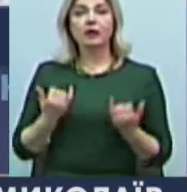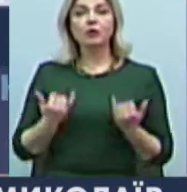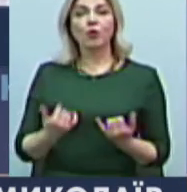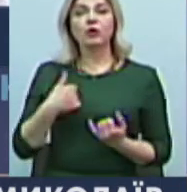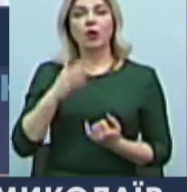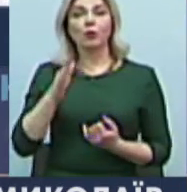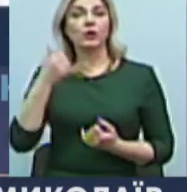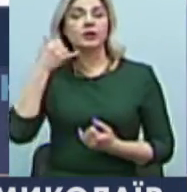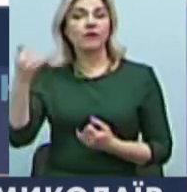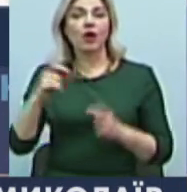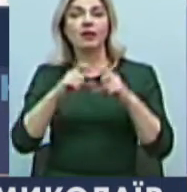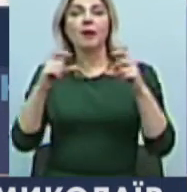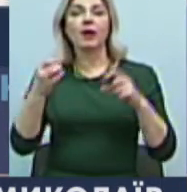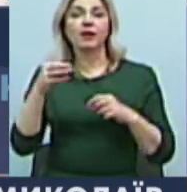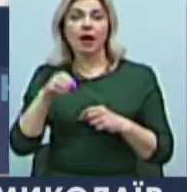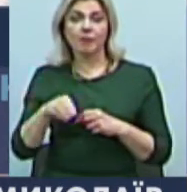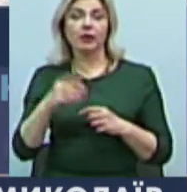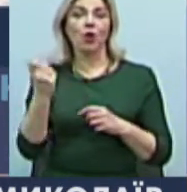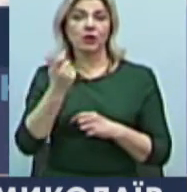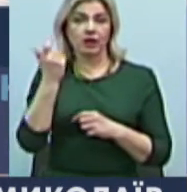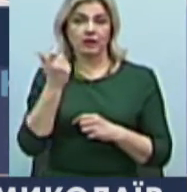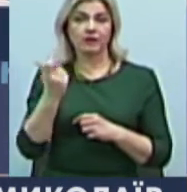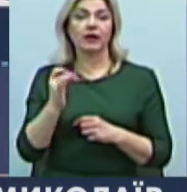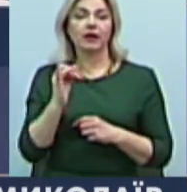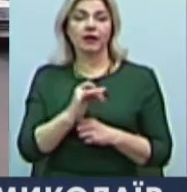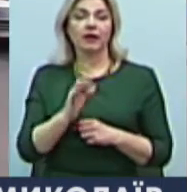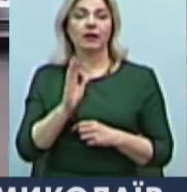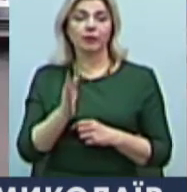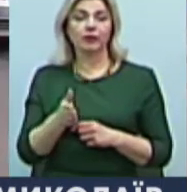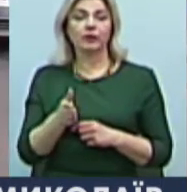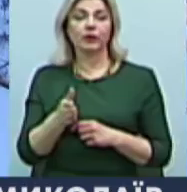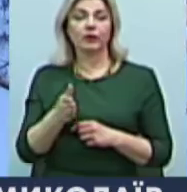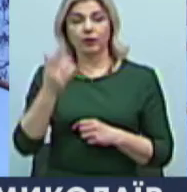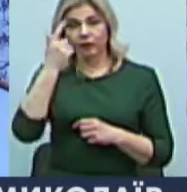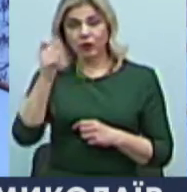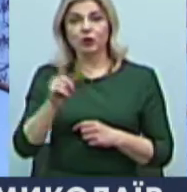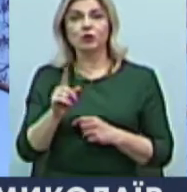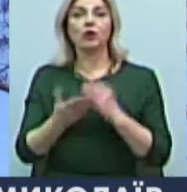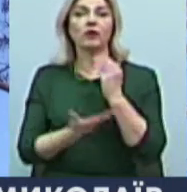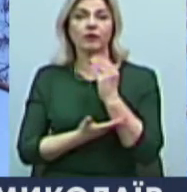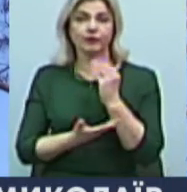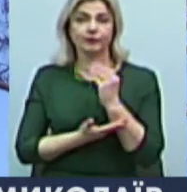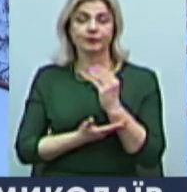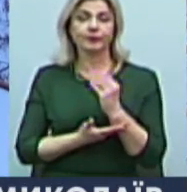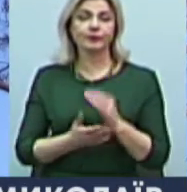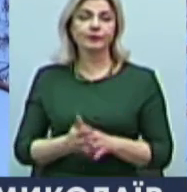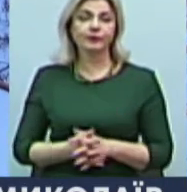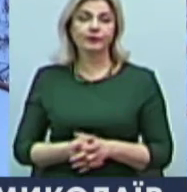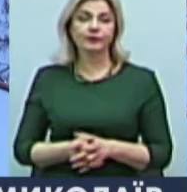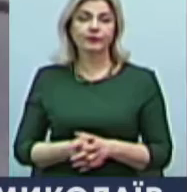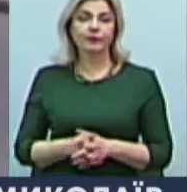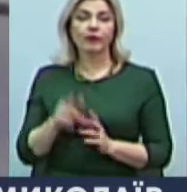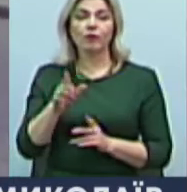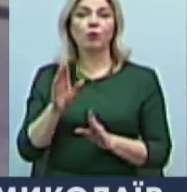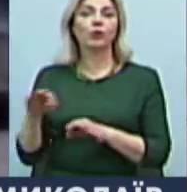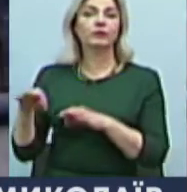Я сьогодні буду дзвонити в департамент ЖКГ, поясню їм стан. Дерево прибирати потрібно. Якщо воно дало тріщину, все, воно вже аварійне. Вони пришлють